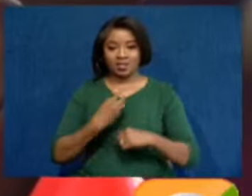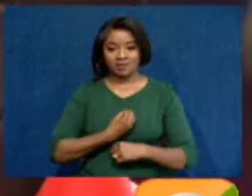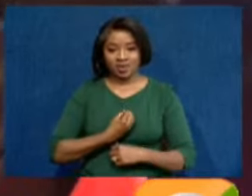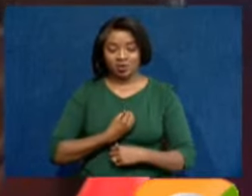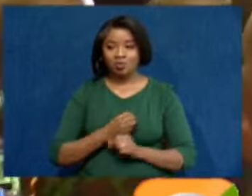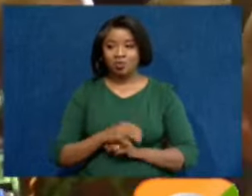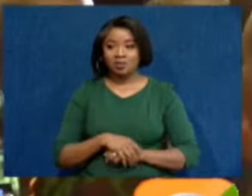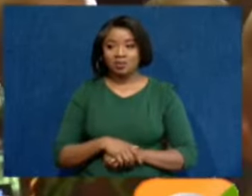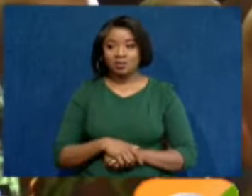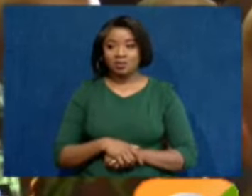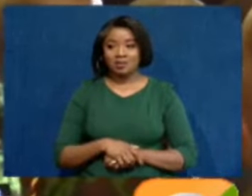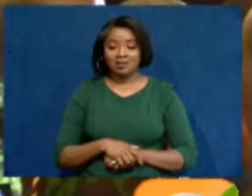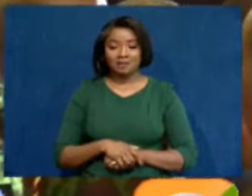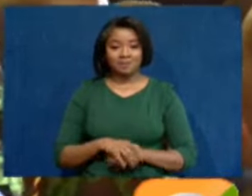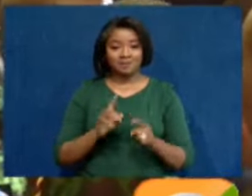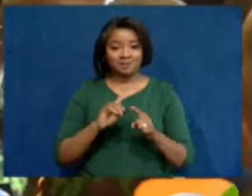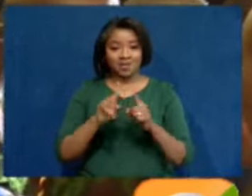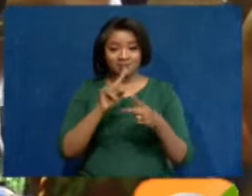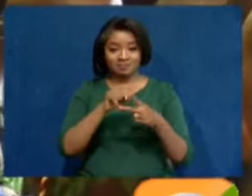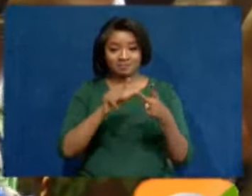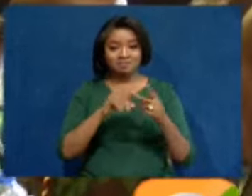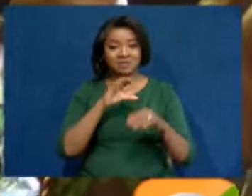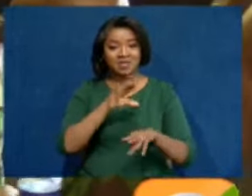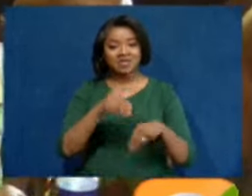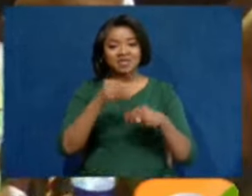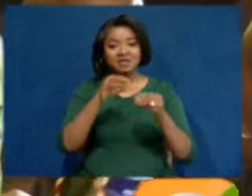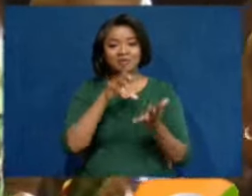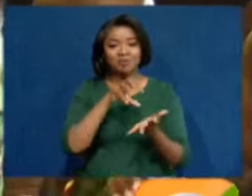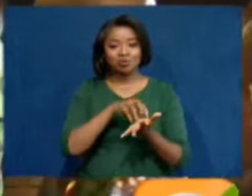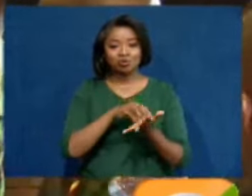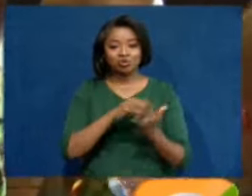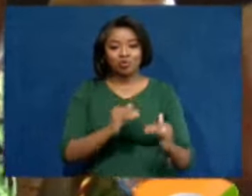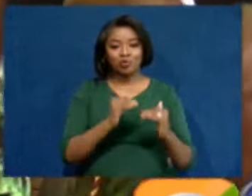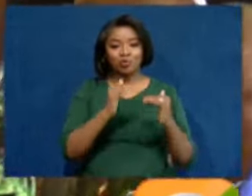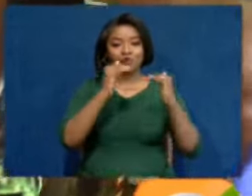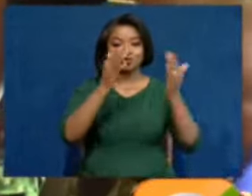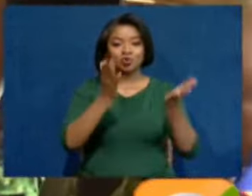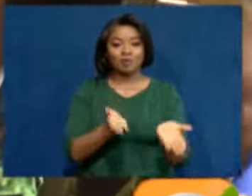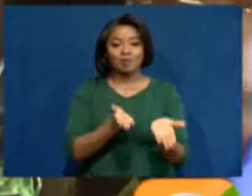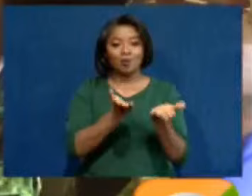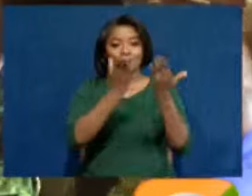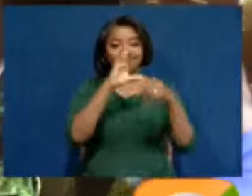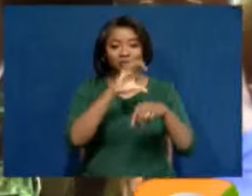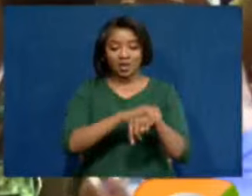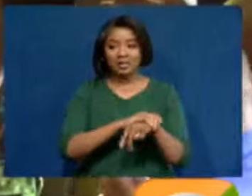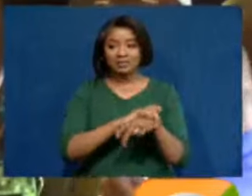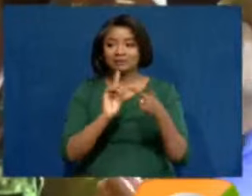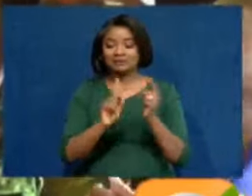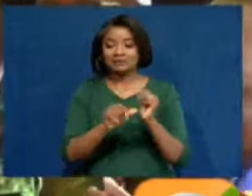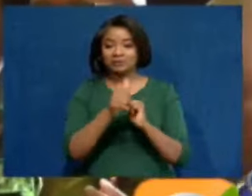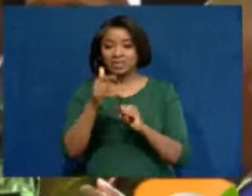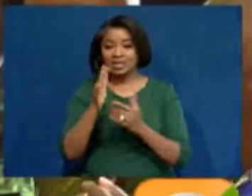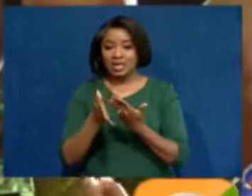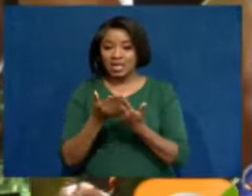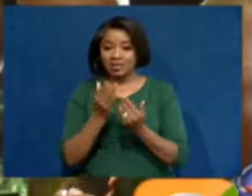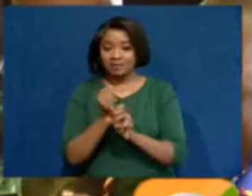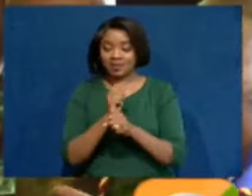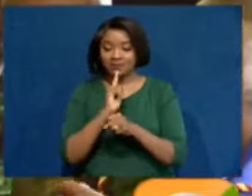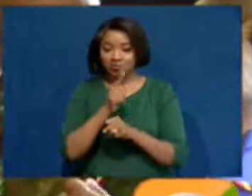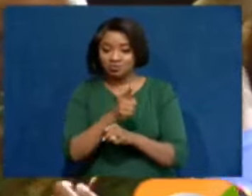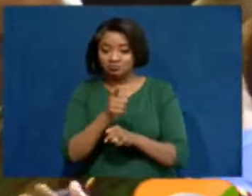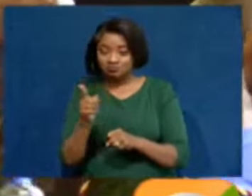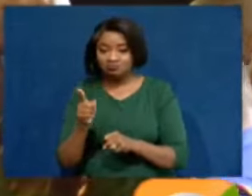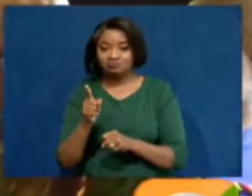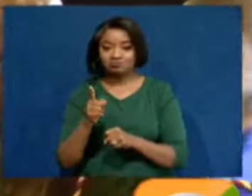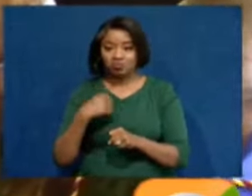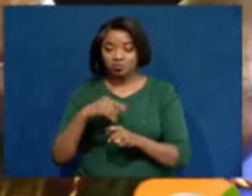kutamba kwao, Chebet na Kibwot wamepandishwa cheo hadi koplo. Kaimu inspekta jenerali pia amewahakikishia wana michezo hao kuwa idara hiyo